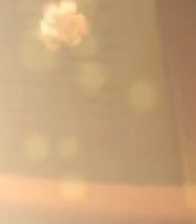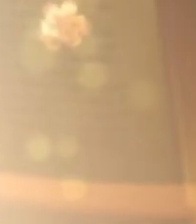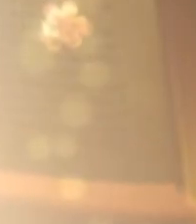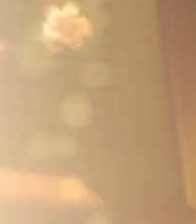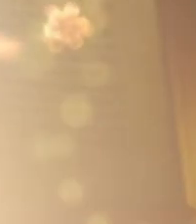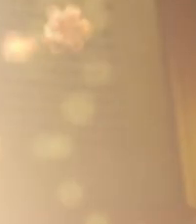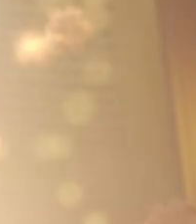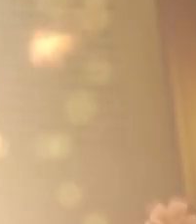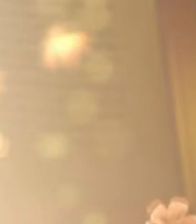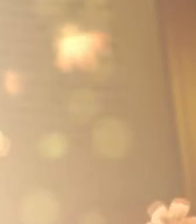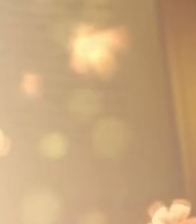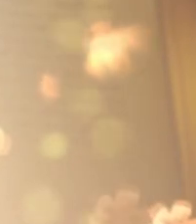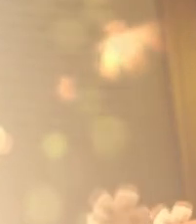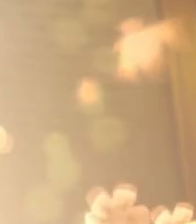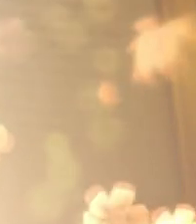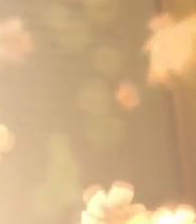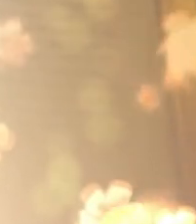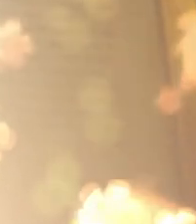222